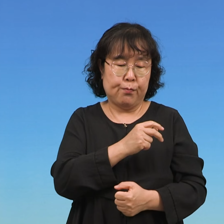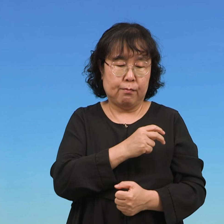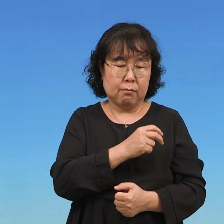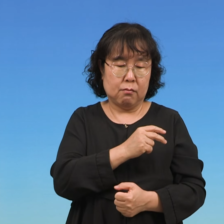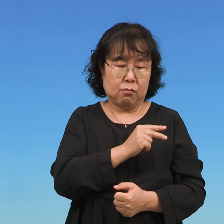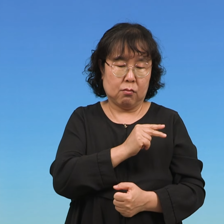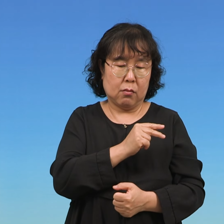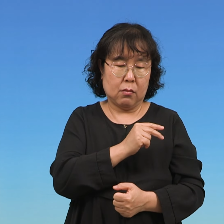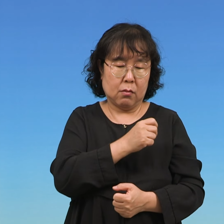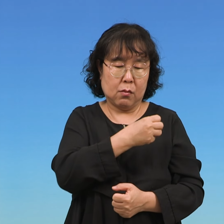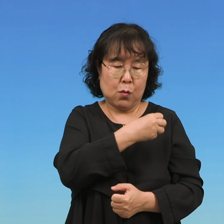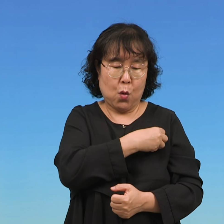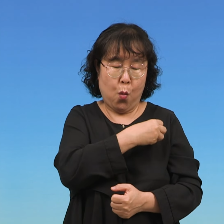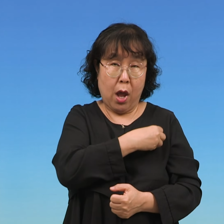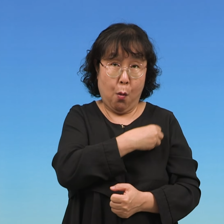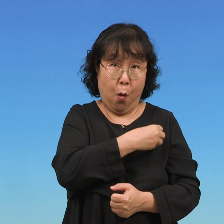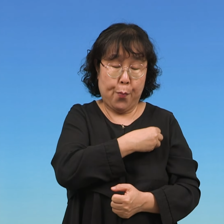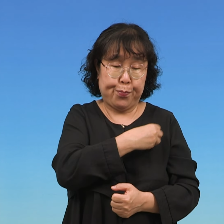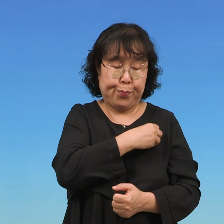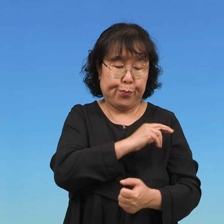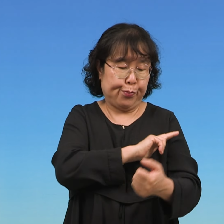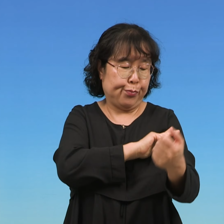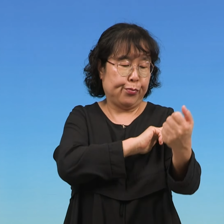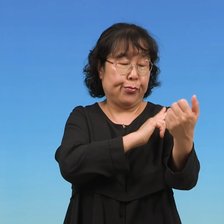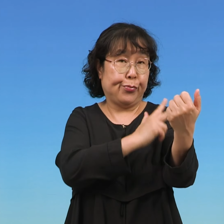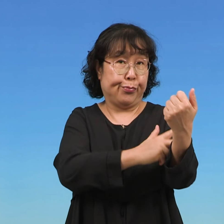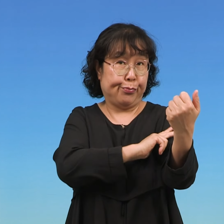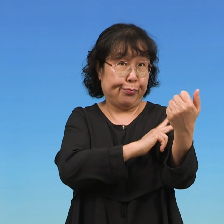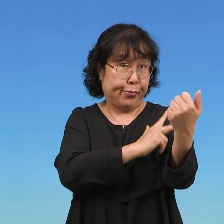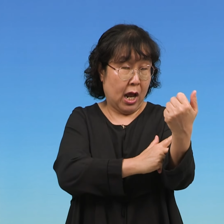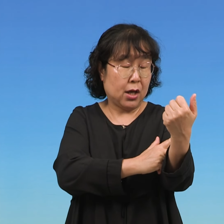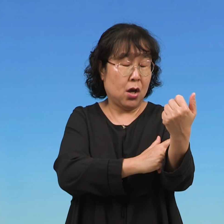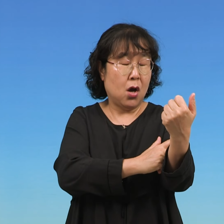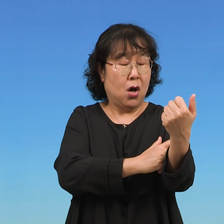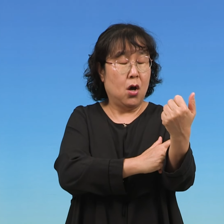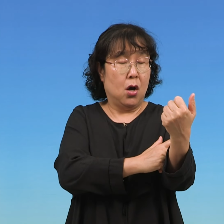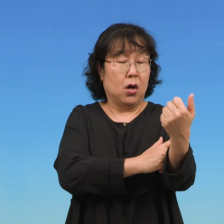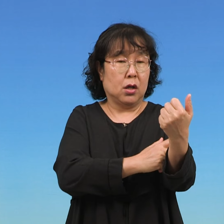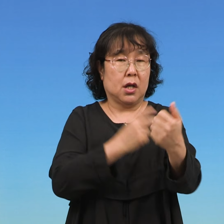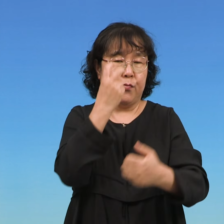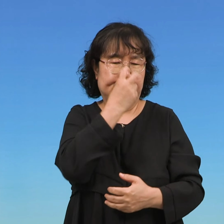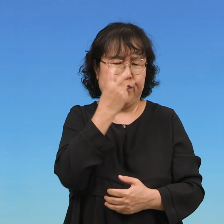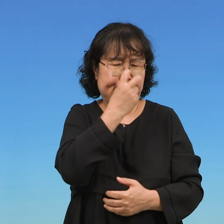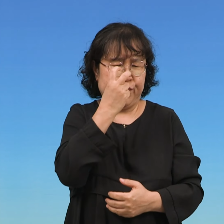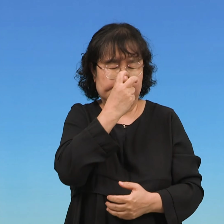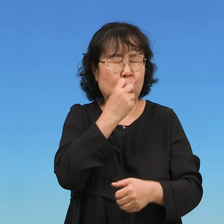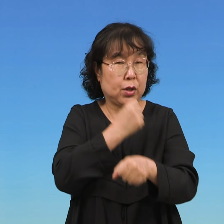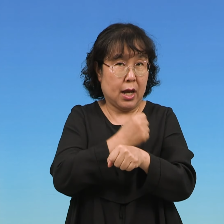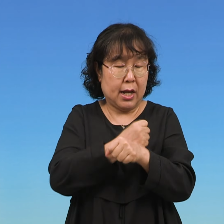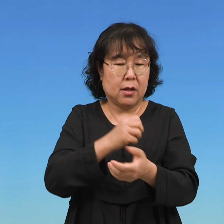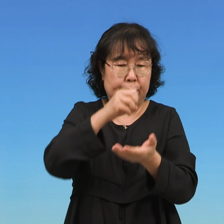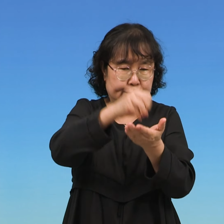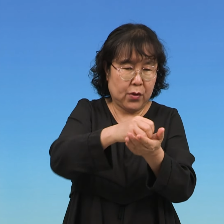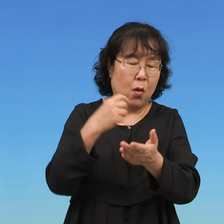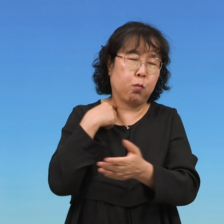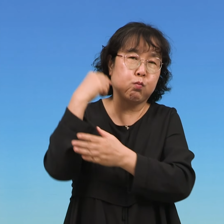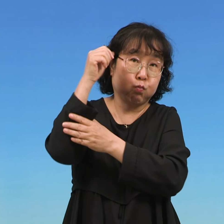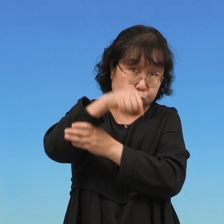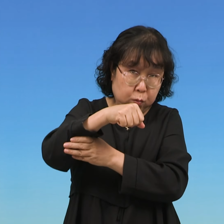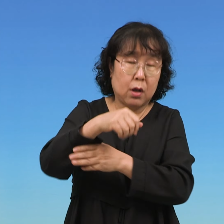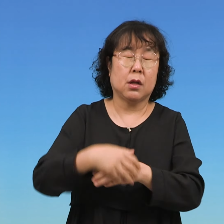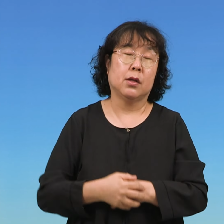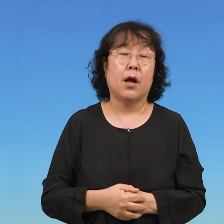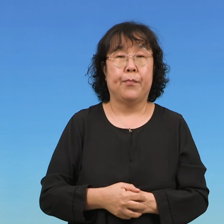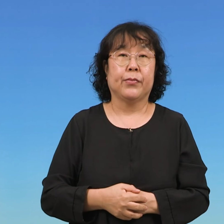살폈던 것 같아요 거기에 이제 주변 사람들의 평가도 다 조사를 하는게 있었는데 거기 보니까이